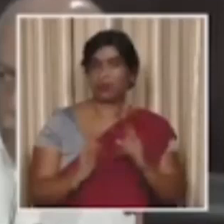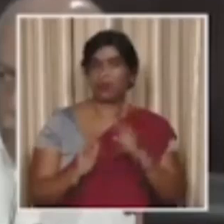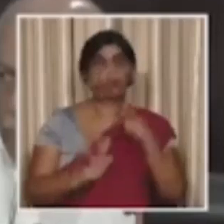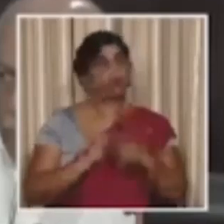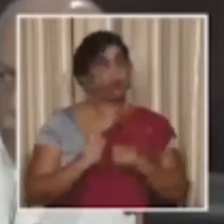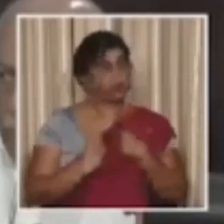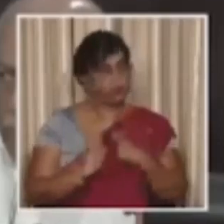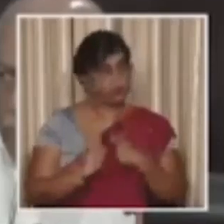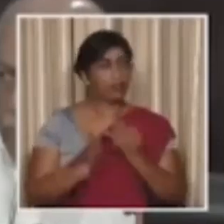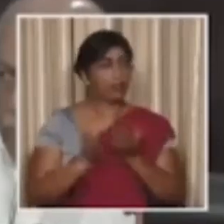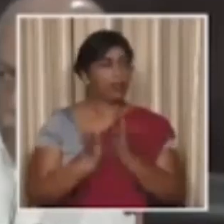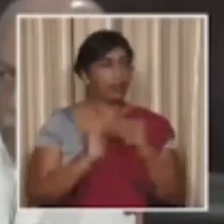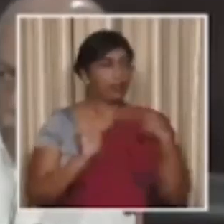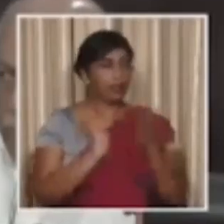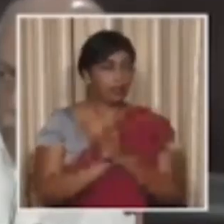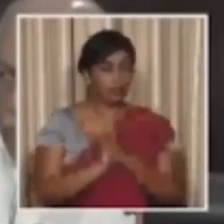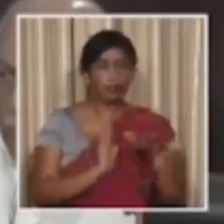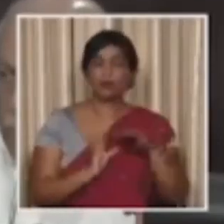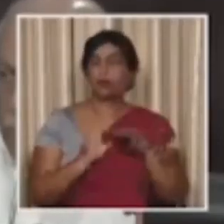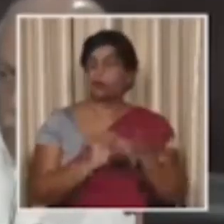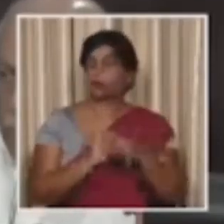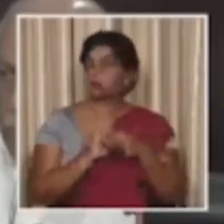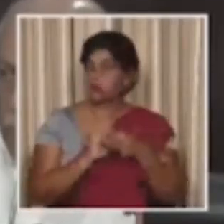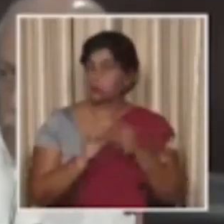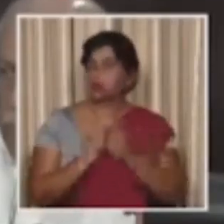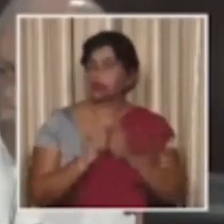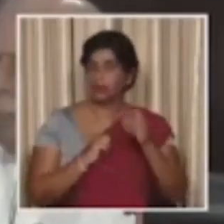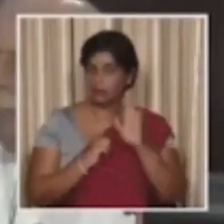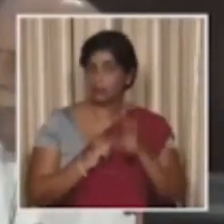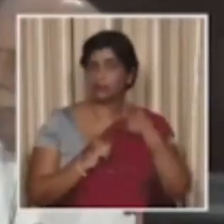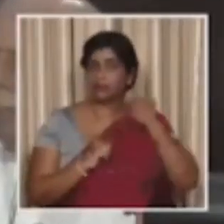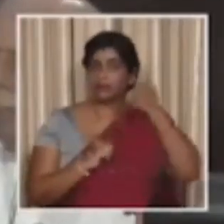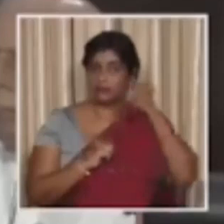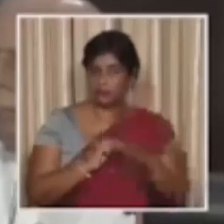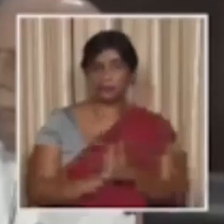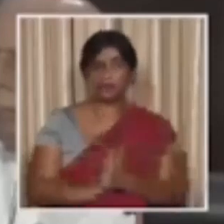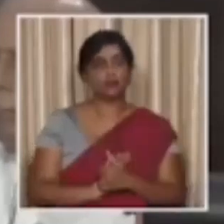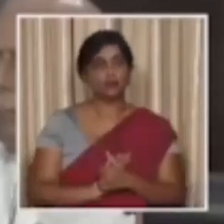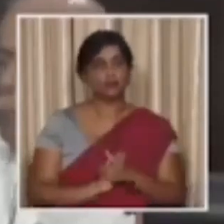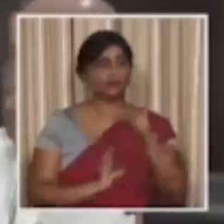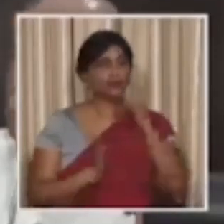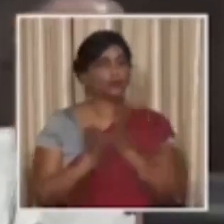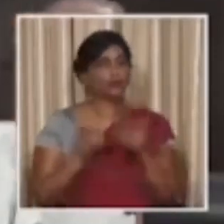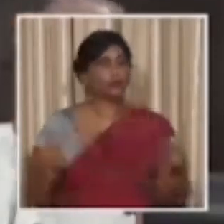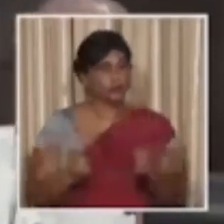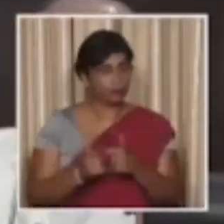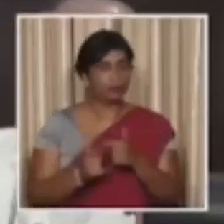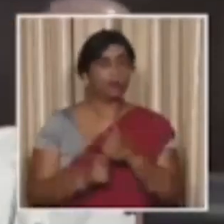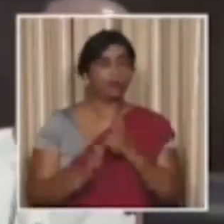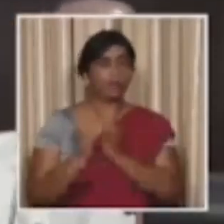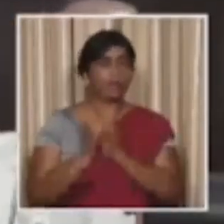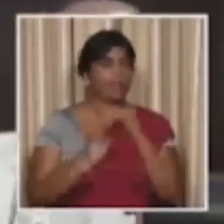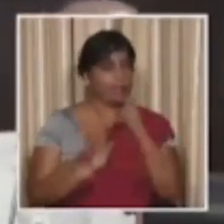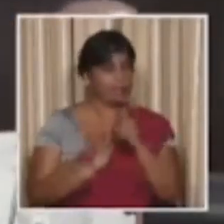ශ්‍රී ලංකාව ඉන්දියාවත් සමග ගොඩමින් සම්බන්ධතා පවත්වා ගැනීමට බලාපොරොත්තු වෙනවා. කොළඹ වරාය නිරිද්දික